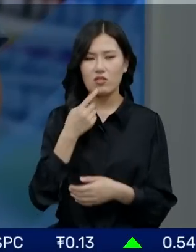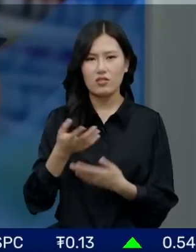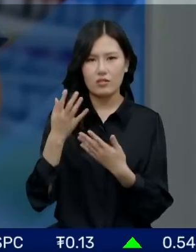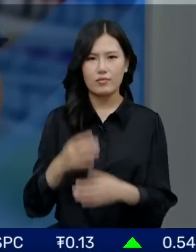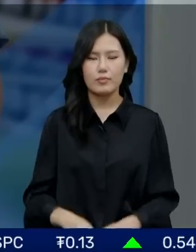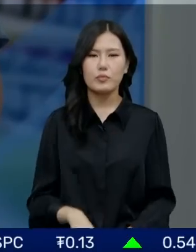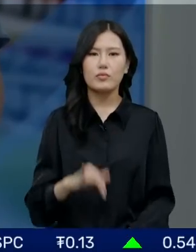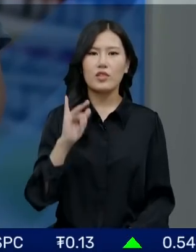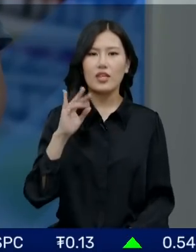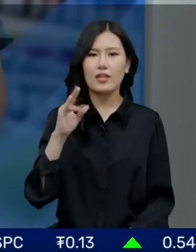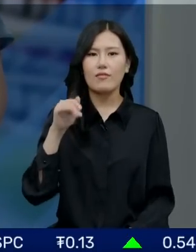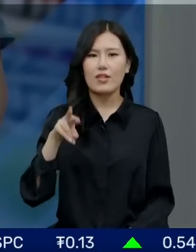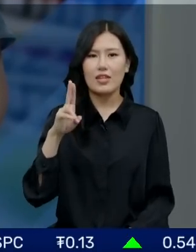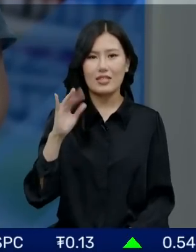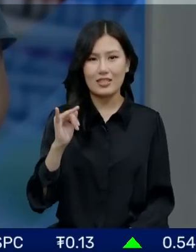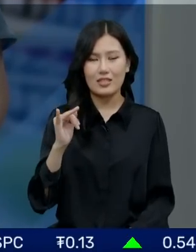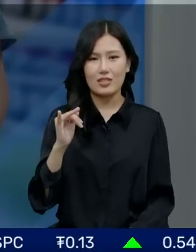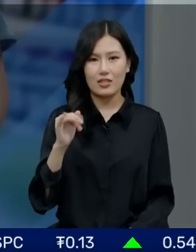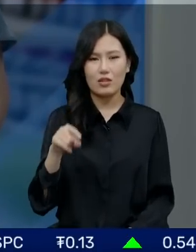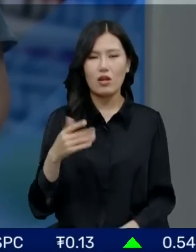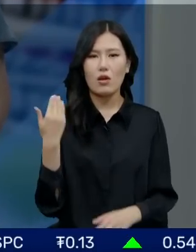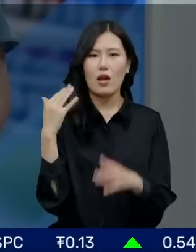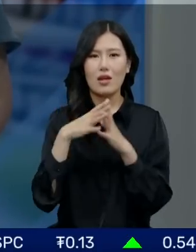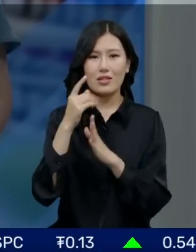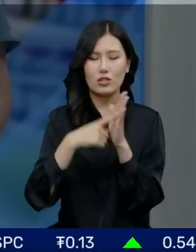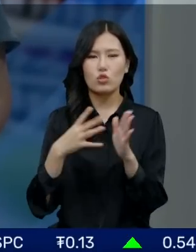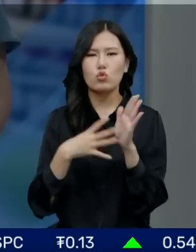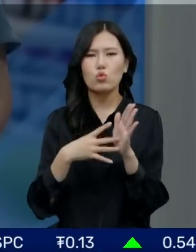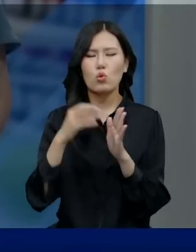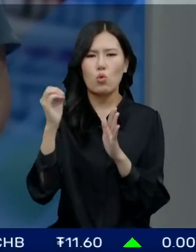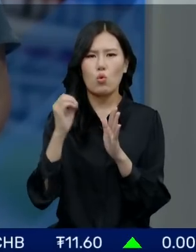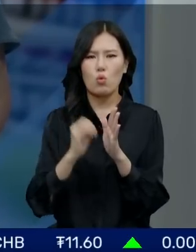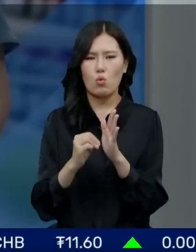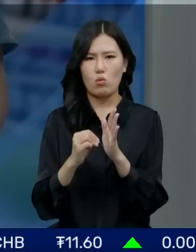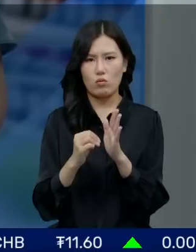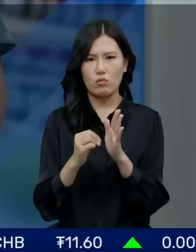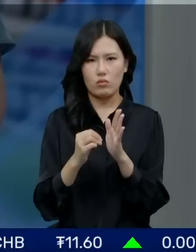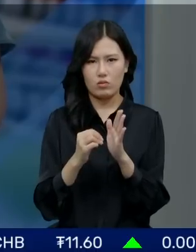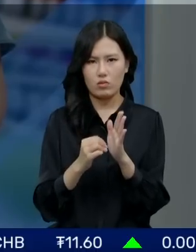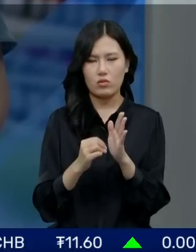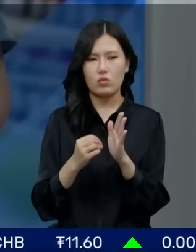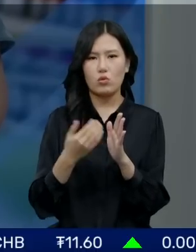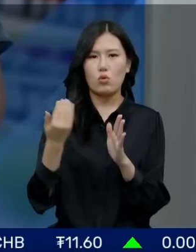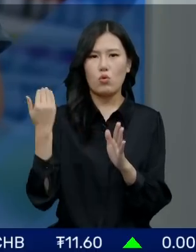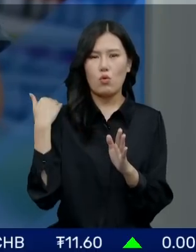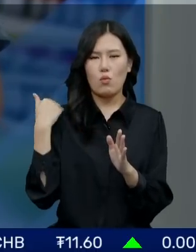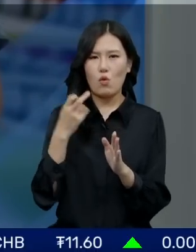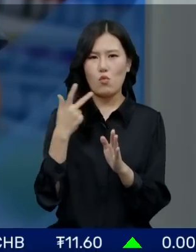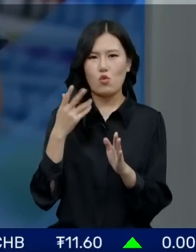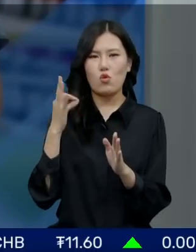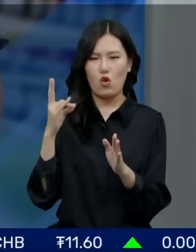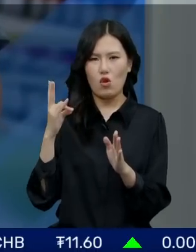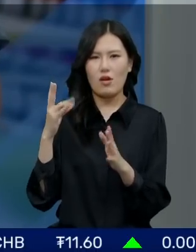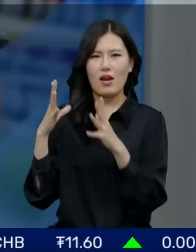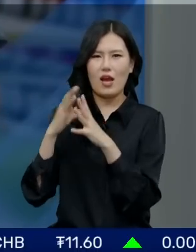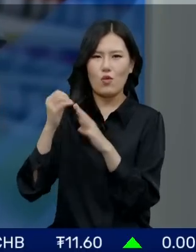Инфляц 10 дугаар сард 9% та гарлаа. Ингэснээр энэ онд 2 дахь удаага 1 орнотой тооруу орж байгаа үзүүлэлт болж байна. Инфляцад гол жин